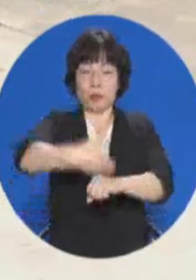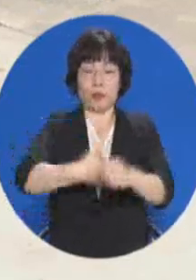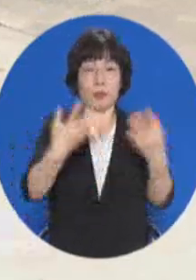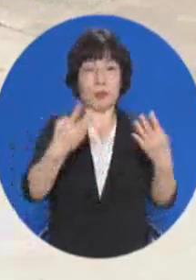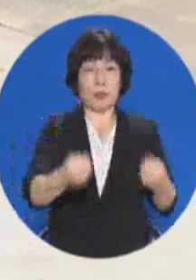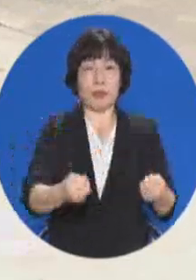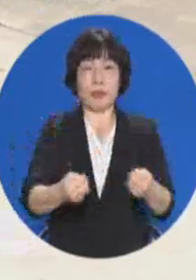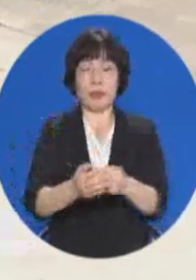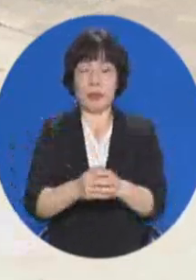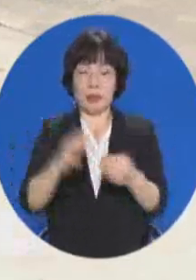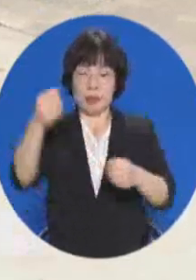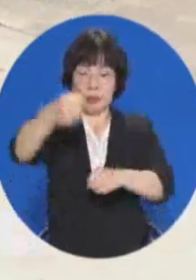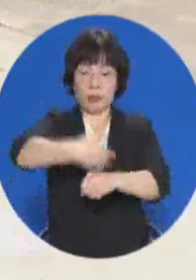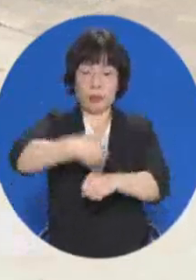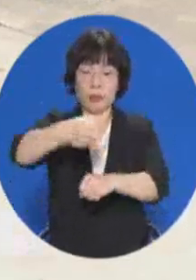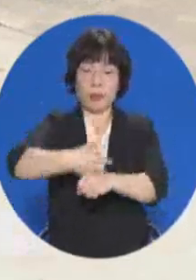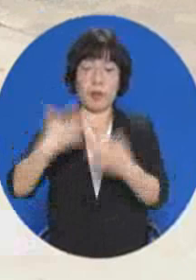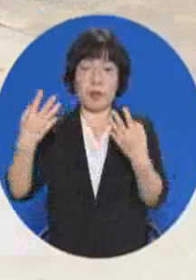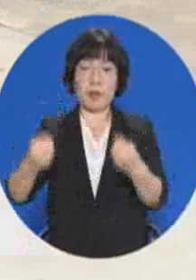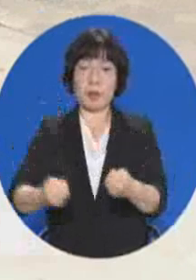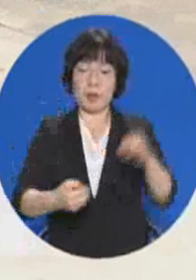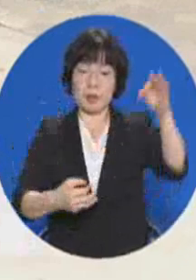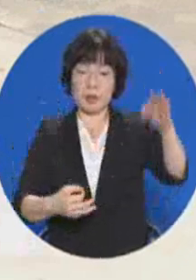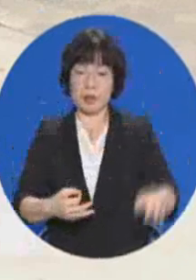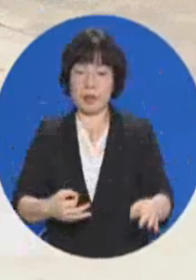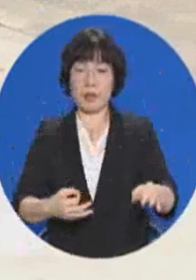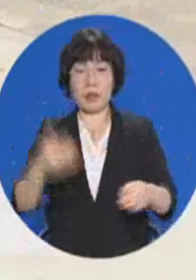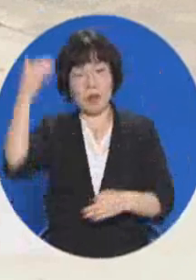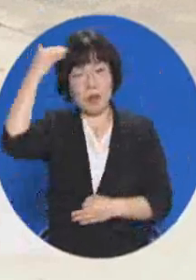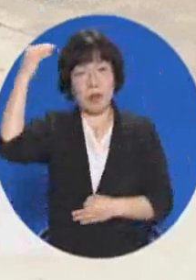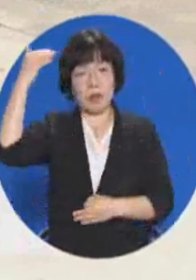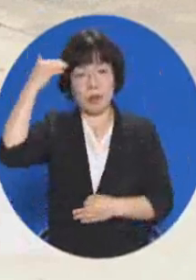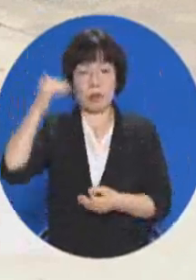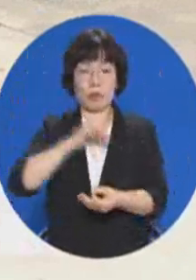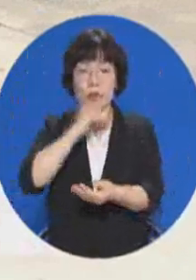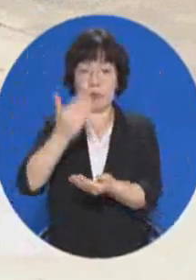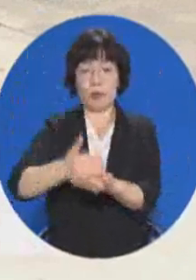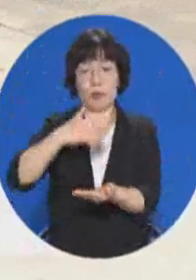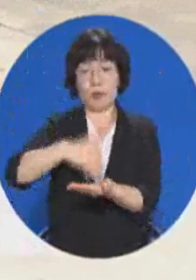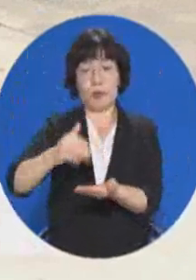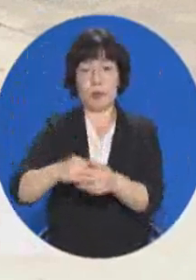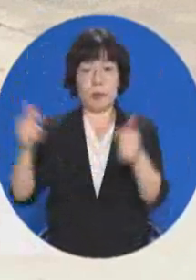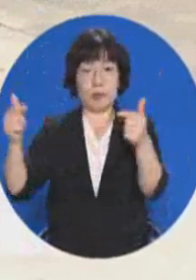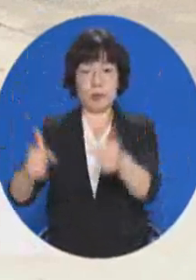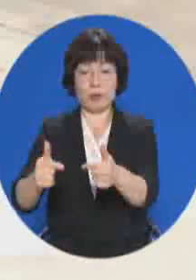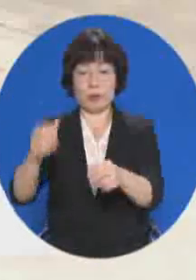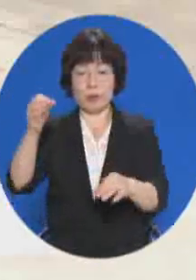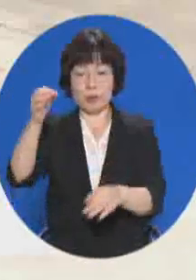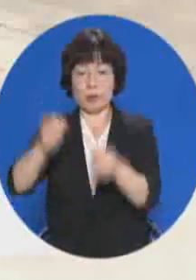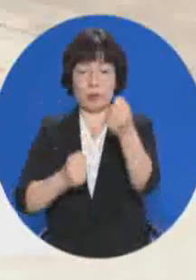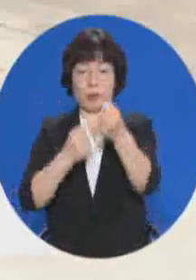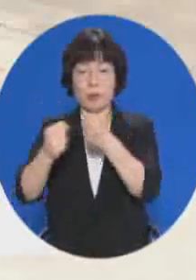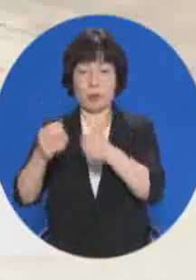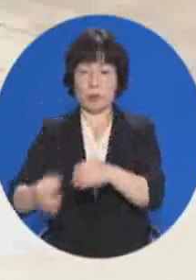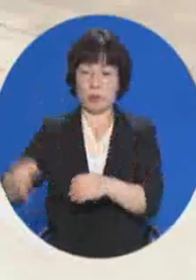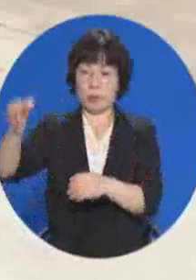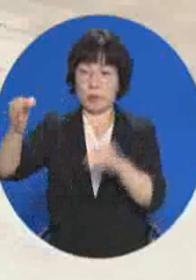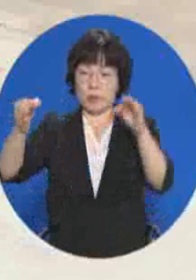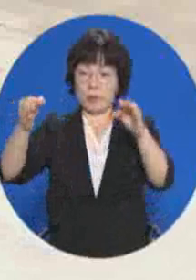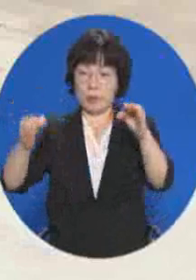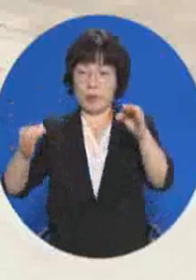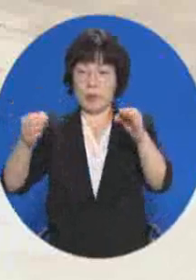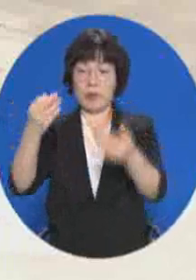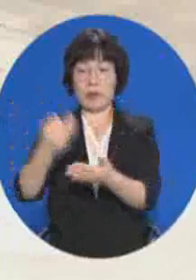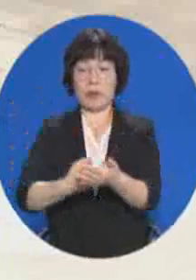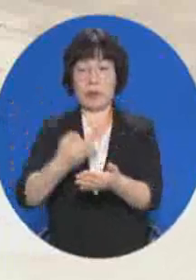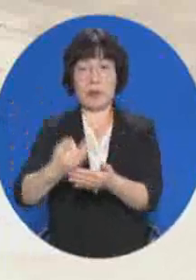수입산이니까 대량으로 들어오다 보니까 대지 그 사람들하고 맞추려고 보면 대지 너무 가격이 동떨어지다 보고 예를 들어 너무 차이가